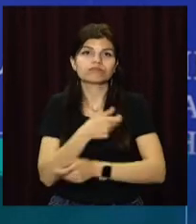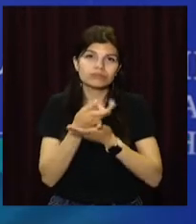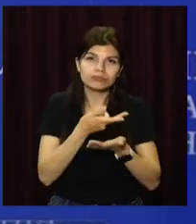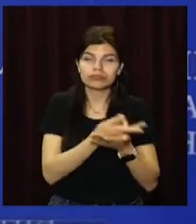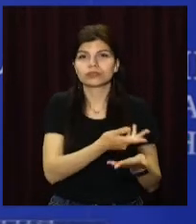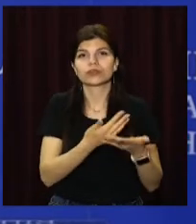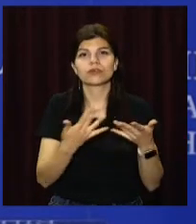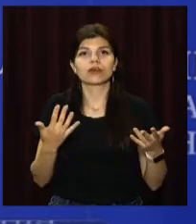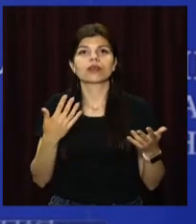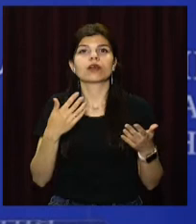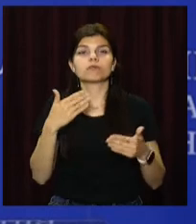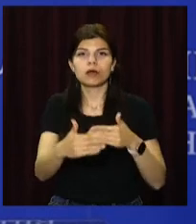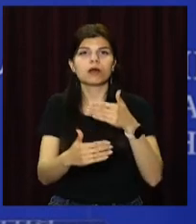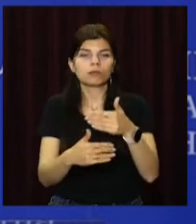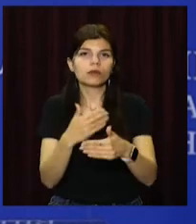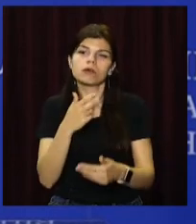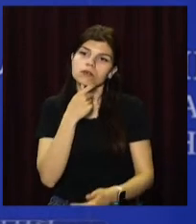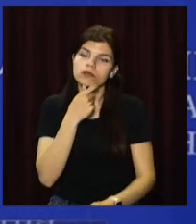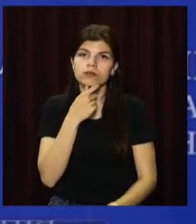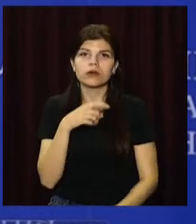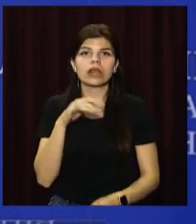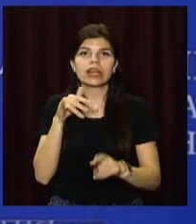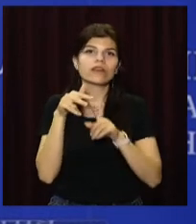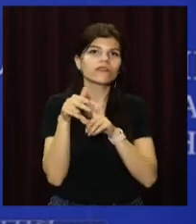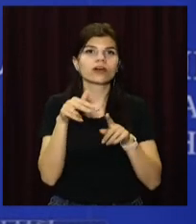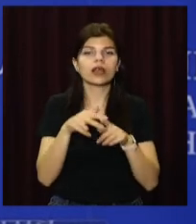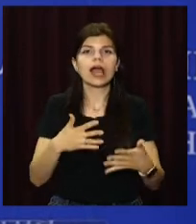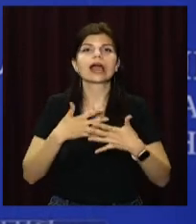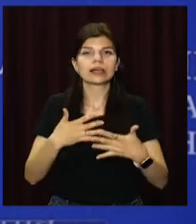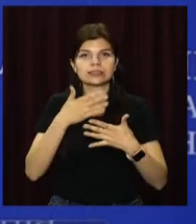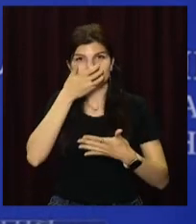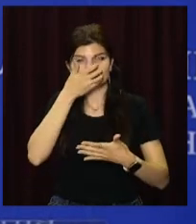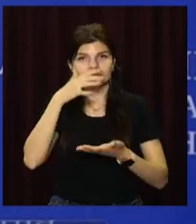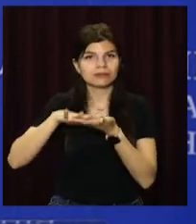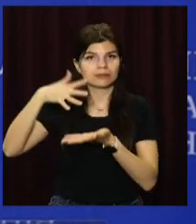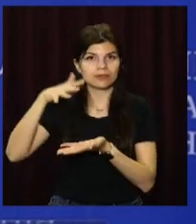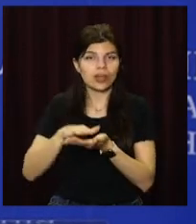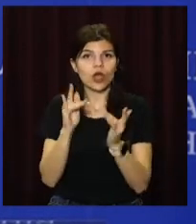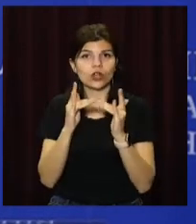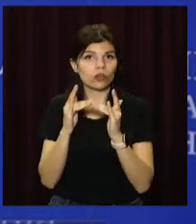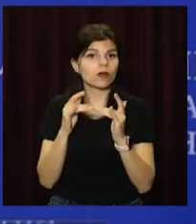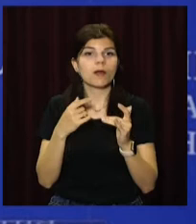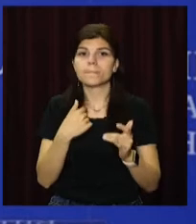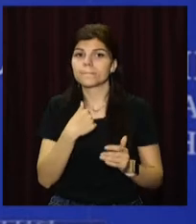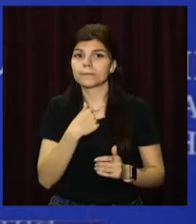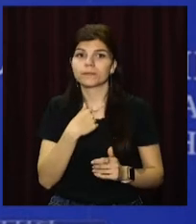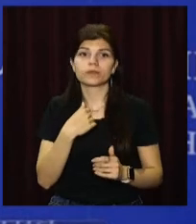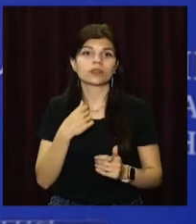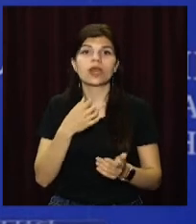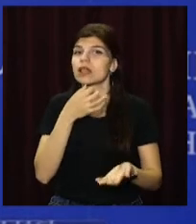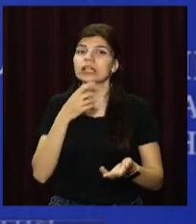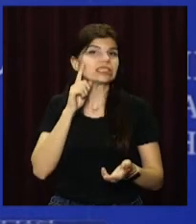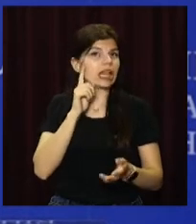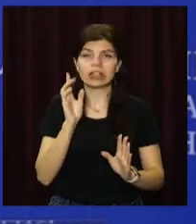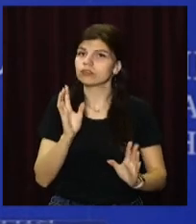госпіталізацій, темпами та завантаженістю кисневих ліжок не відповідаємо зеленій зоні,